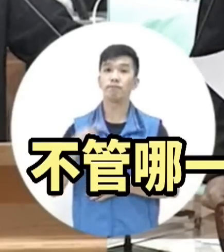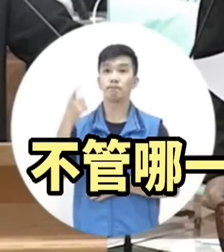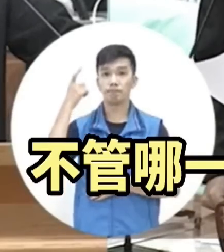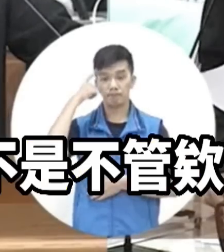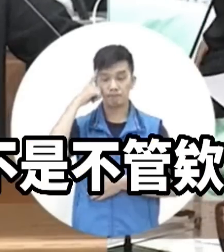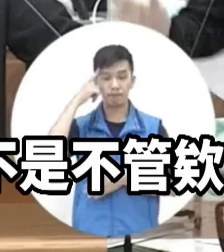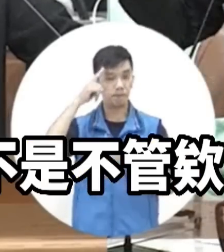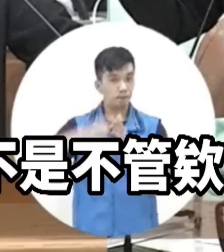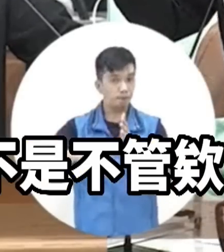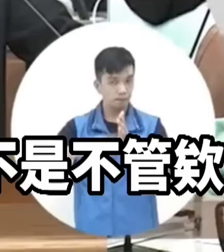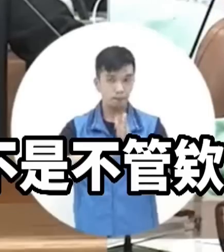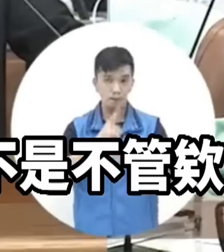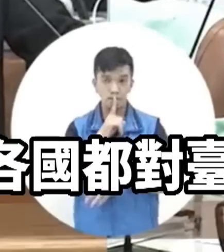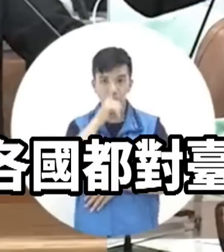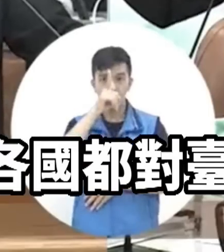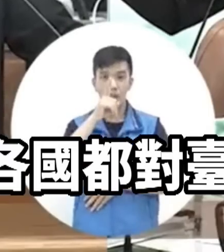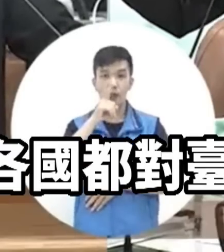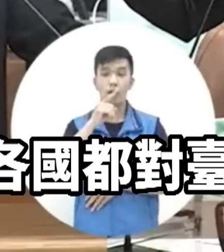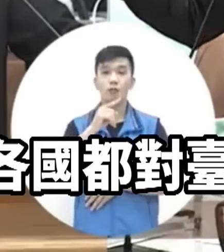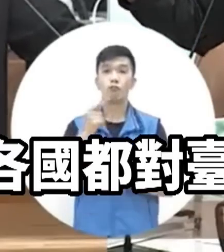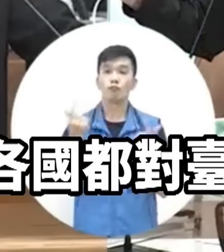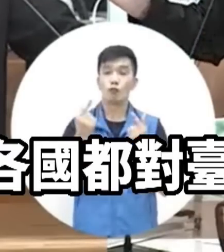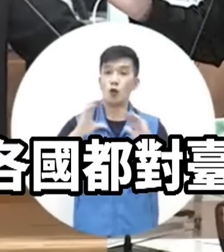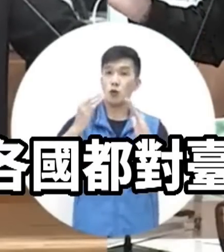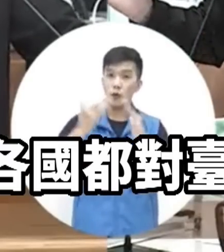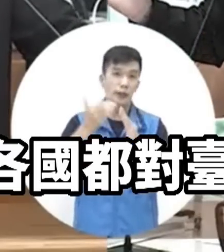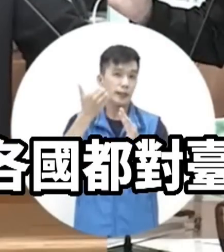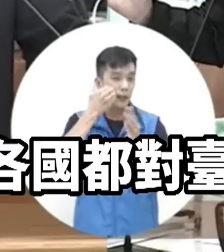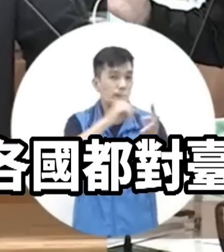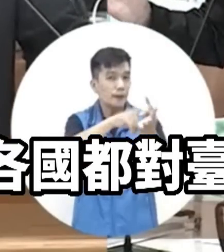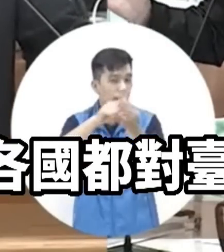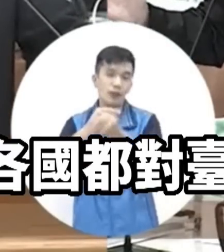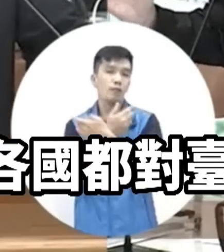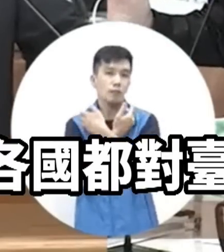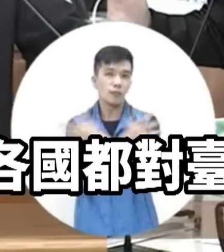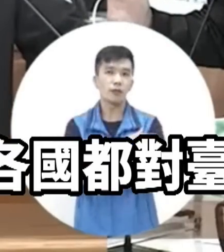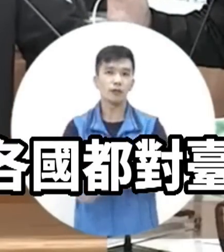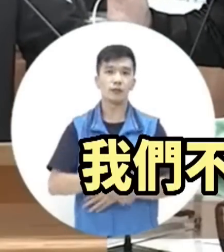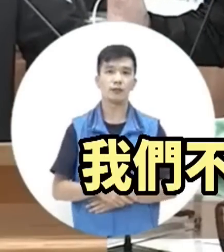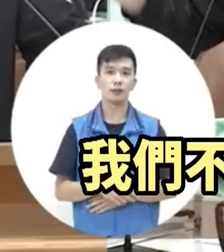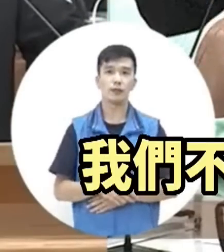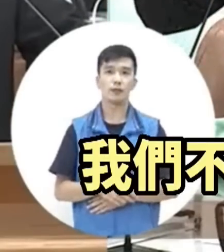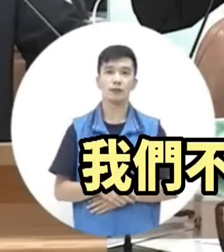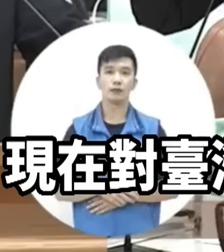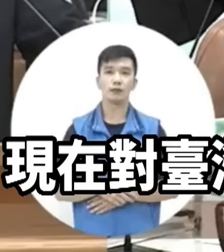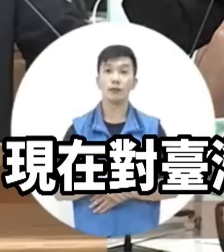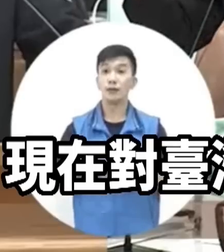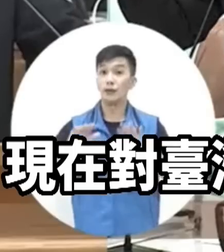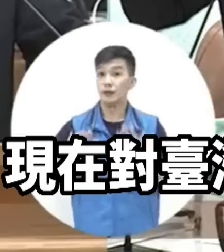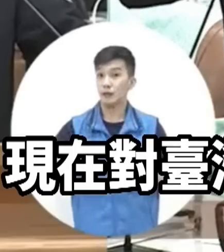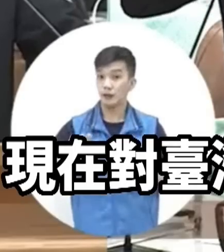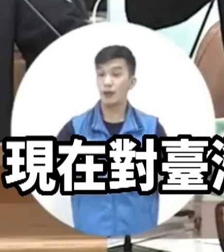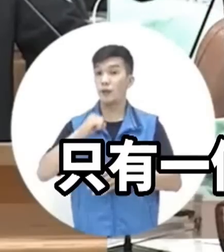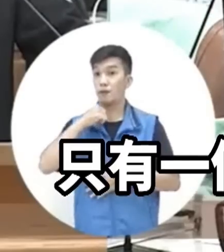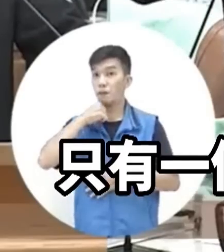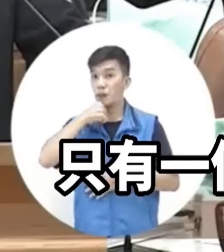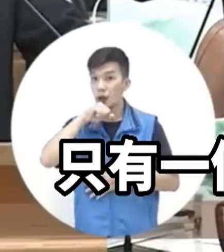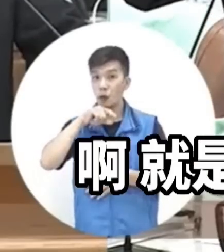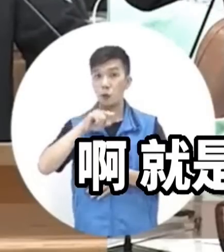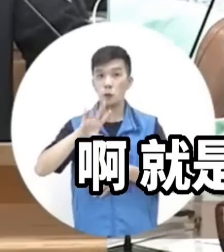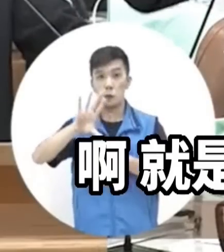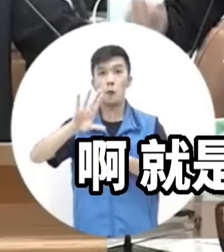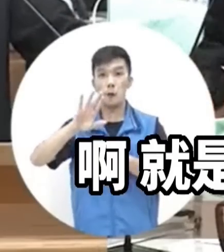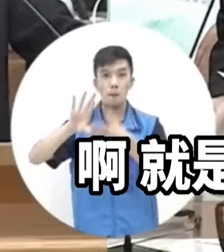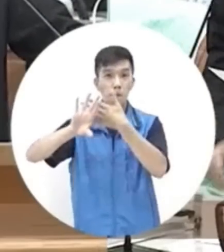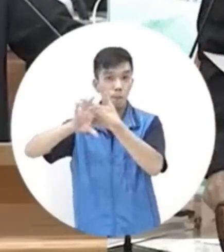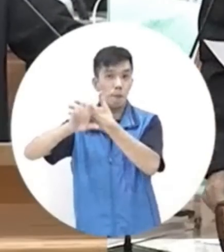哪一个国家， 不是不管现在世界， 我讲的 世界各国都对台湾有很友好啊。 我们不用 现在对台湾只有敌的这个国家，